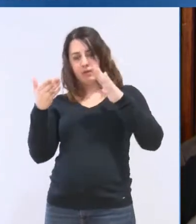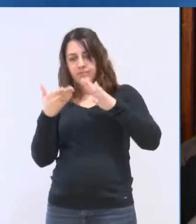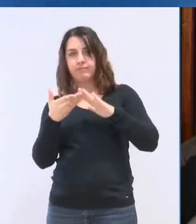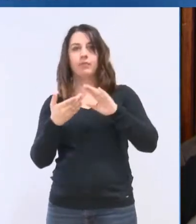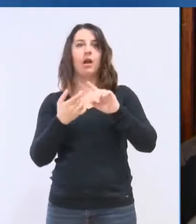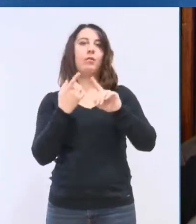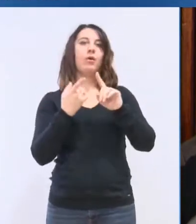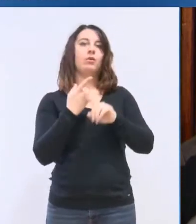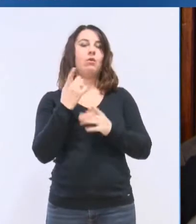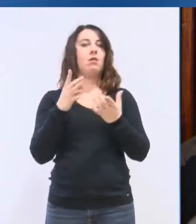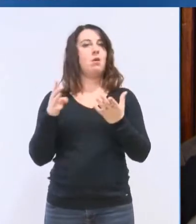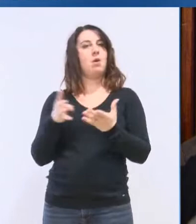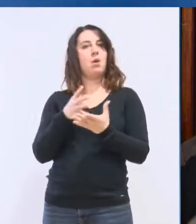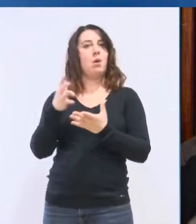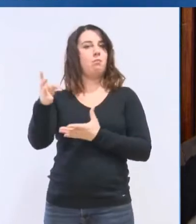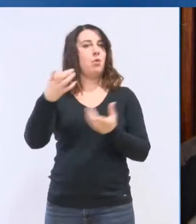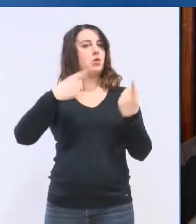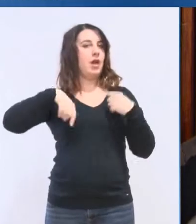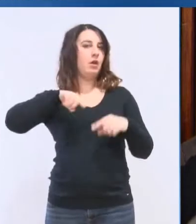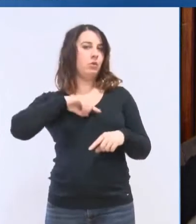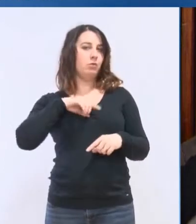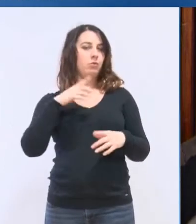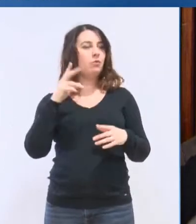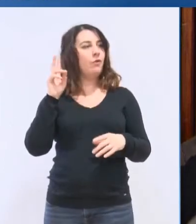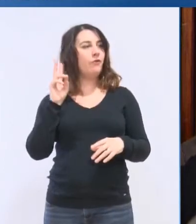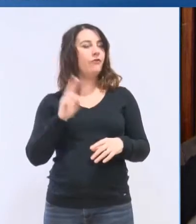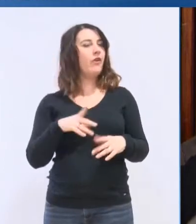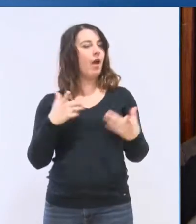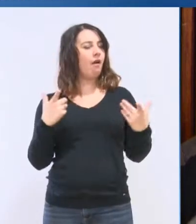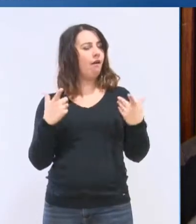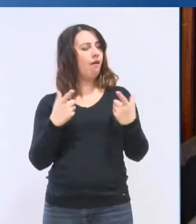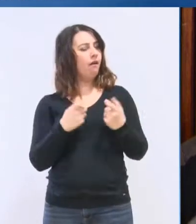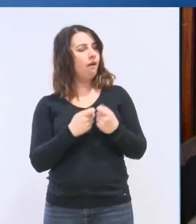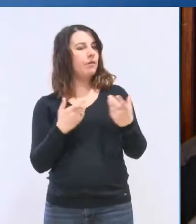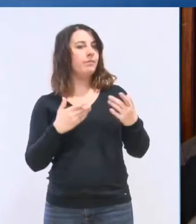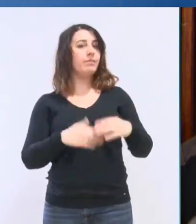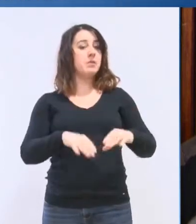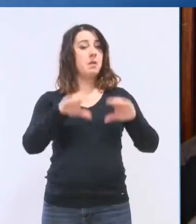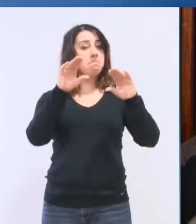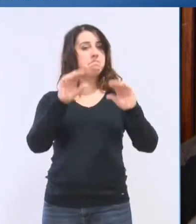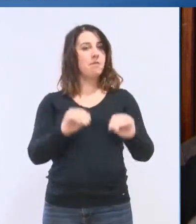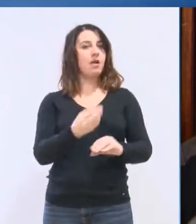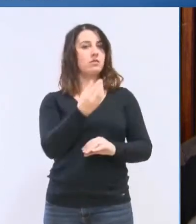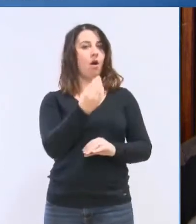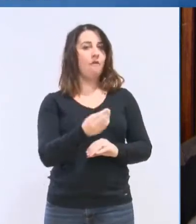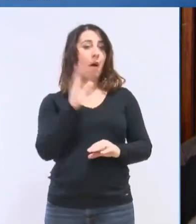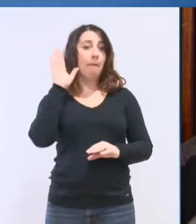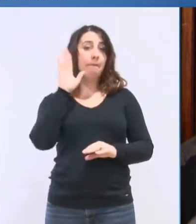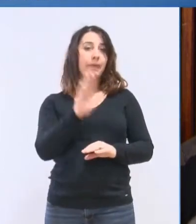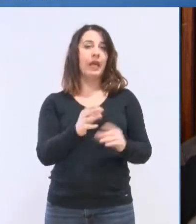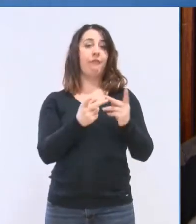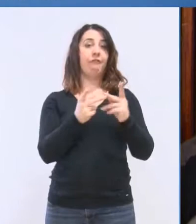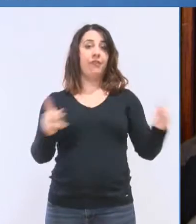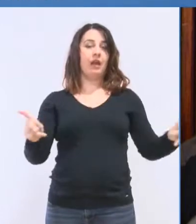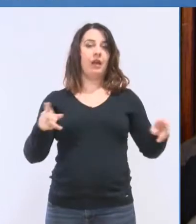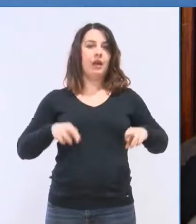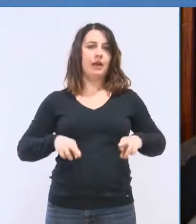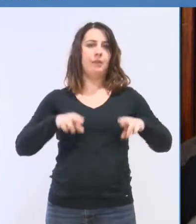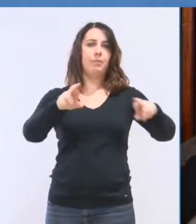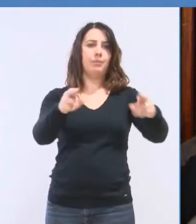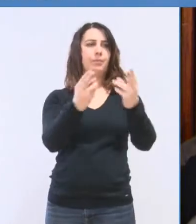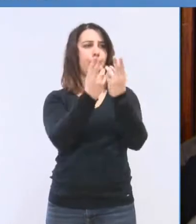notre projet qui est assez sensible. Je veux parler de la place de l'enfant dans la ville, la place de l'enfant dans l'espace